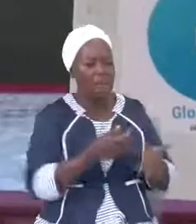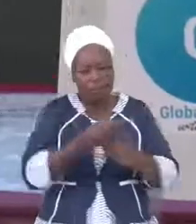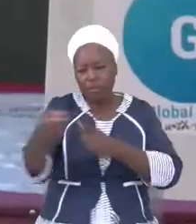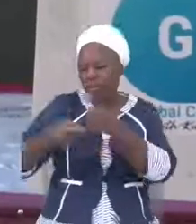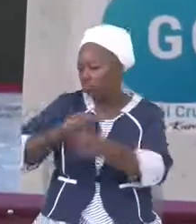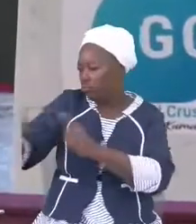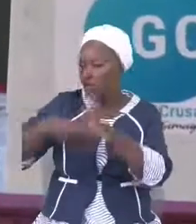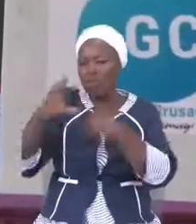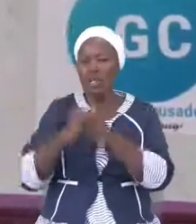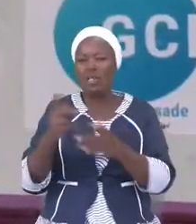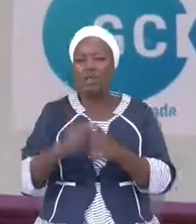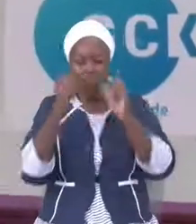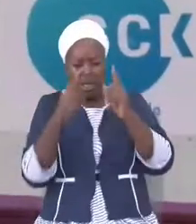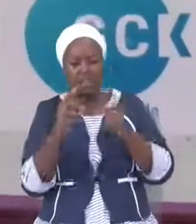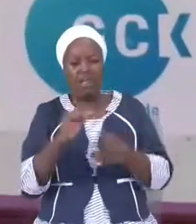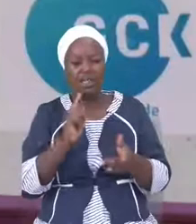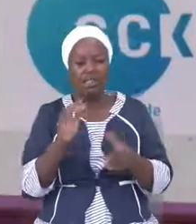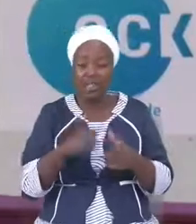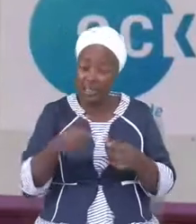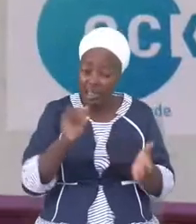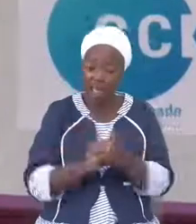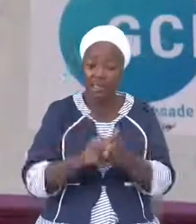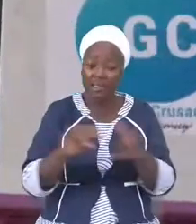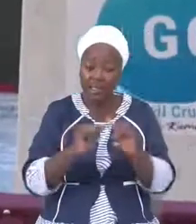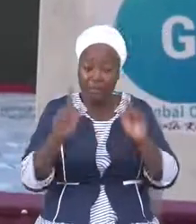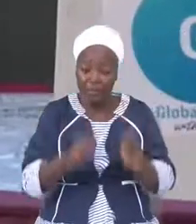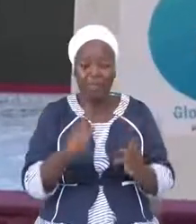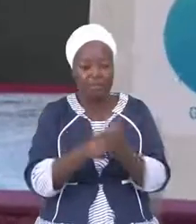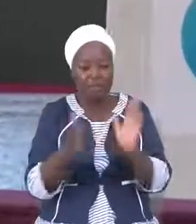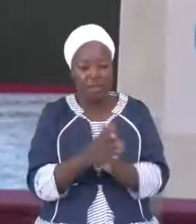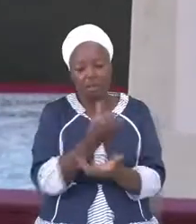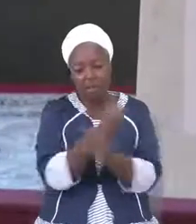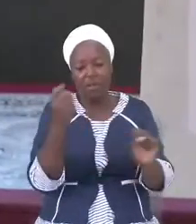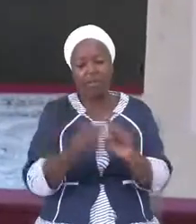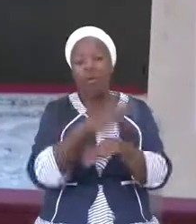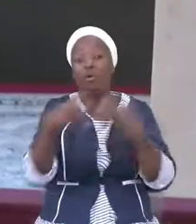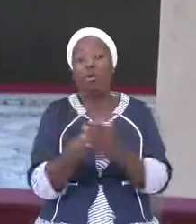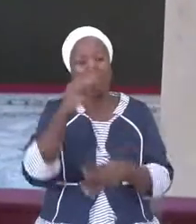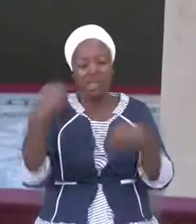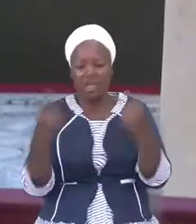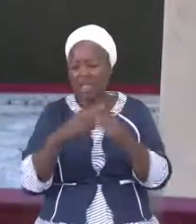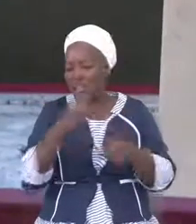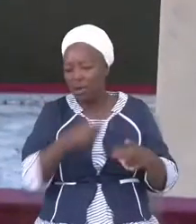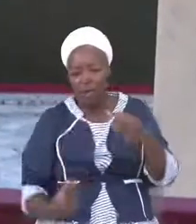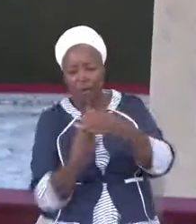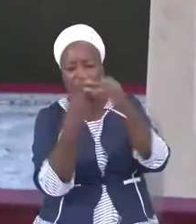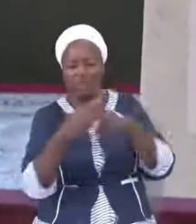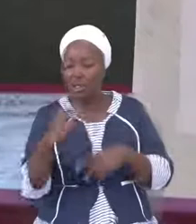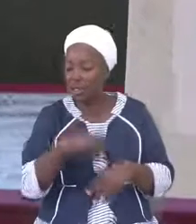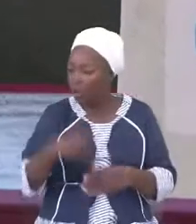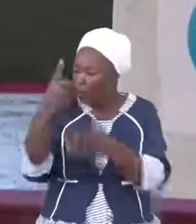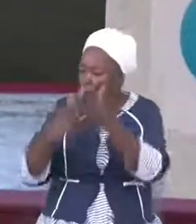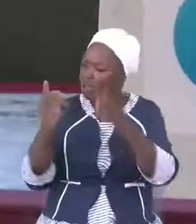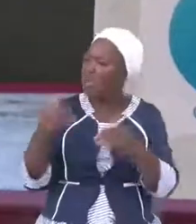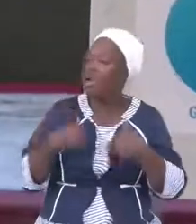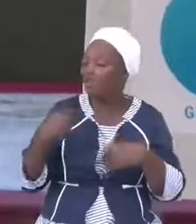rendait dans les maisons des convertis et les persécutait, et soudain, il a